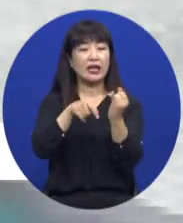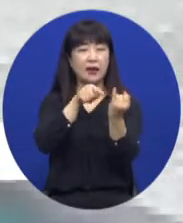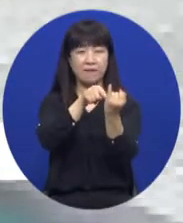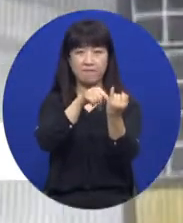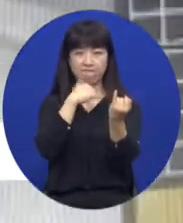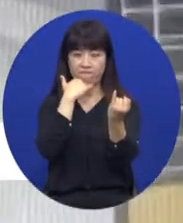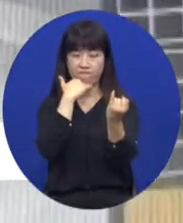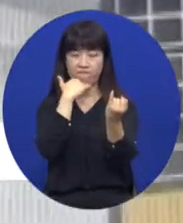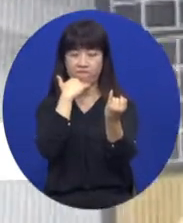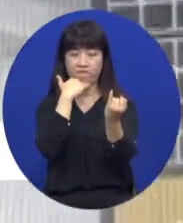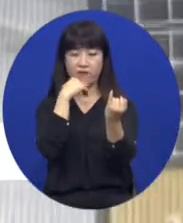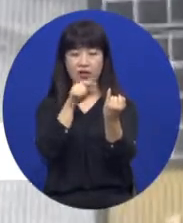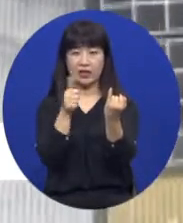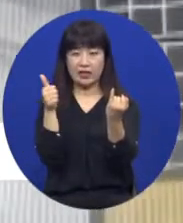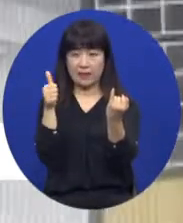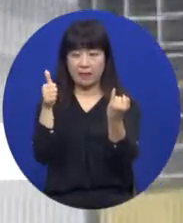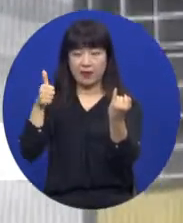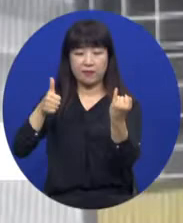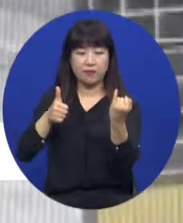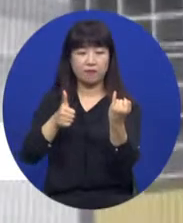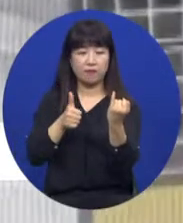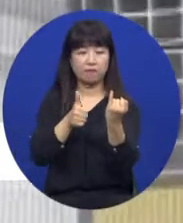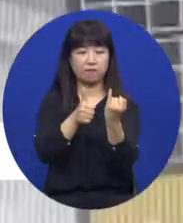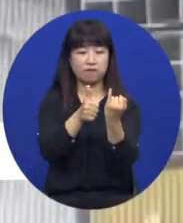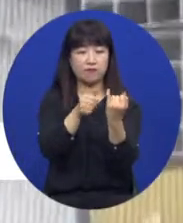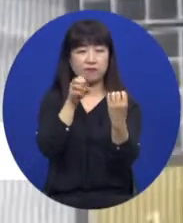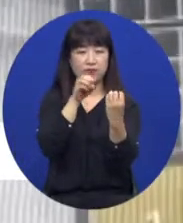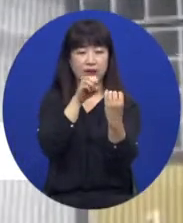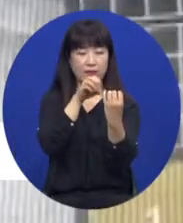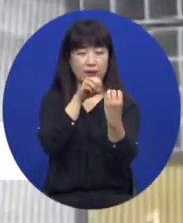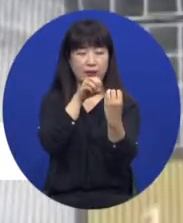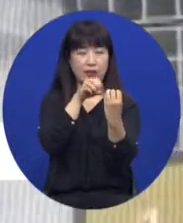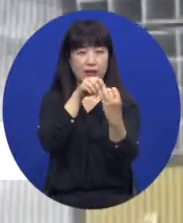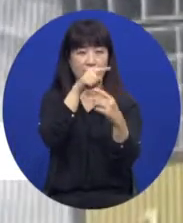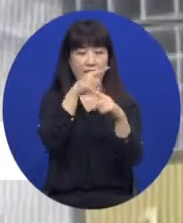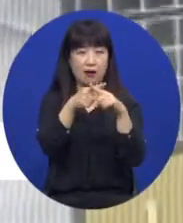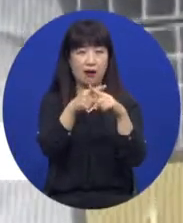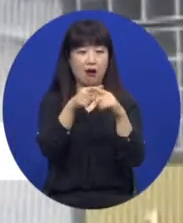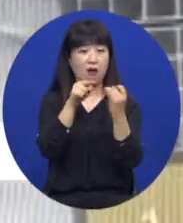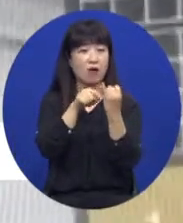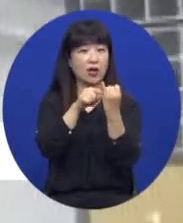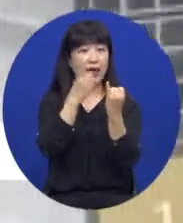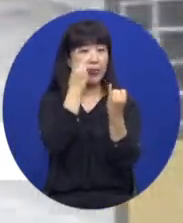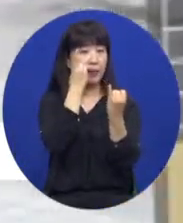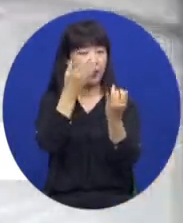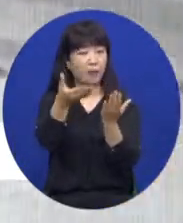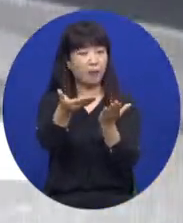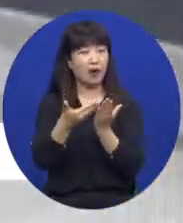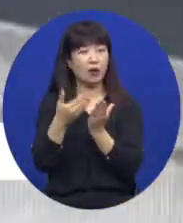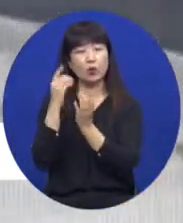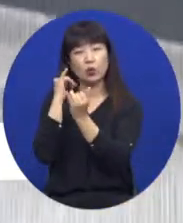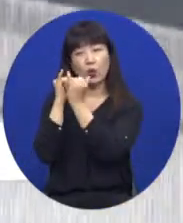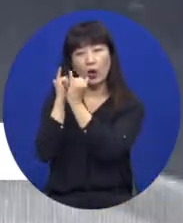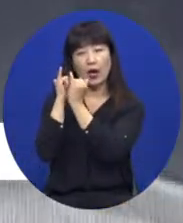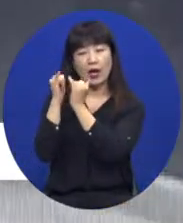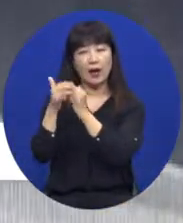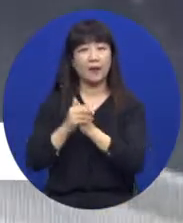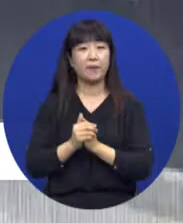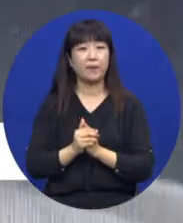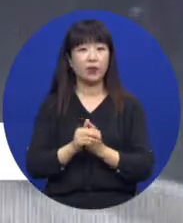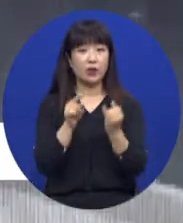여성 남성이 여성에게 다가가 이야기를 주고받던 이 여성의 휴대전화를 건네받아 통화 합니다